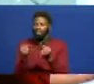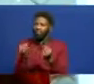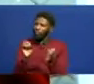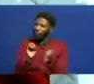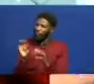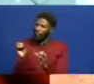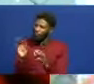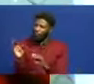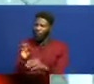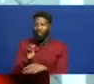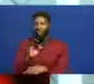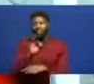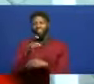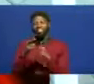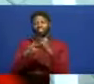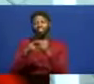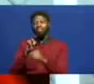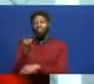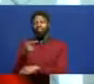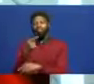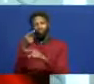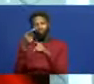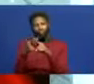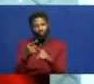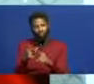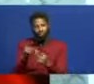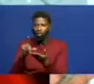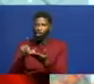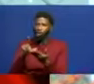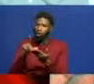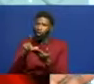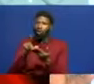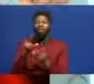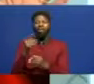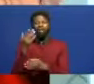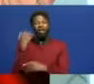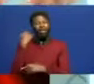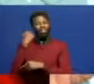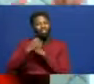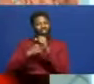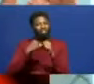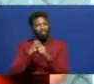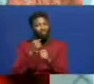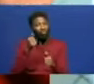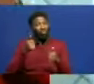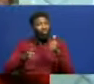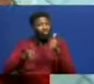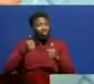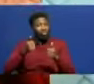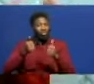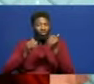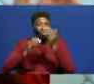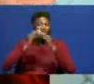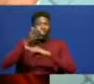almost 37,000. Total borrowing ile alifanya mwaka uliopita ni zaidi ya